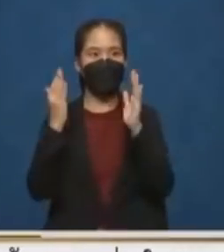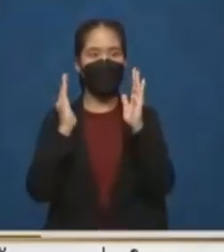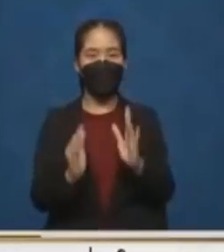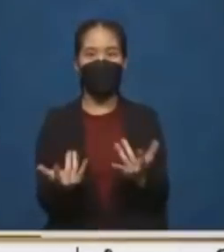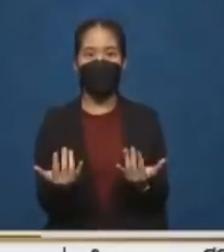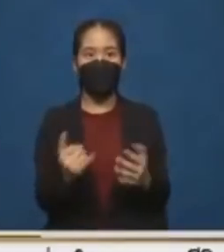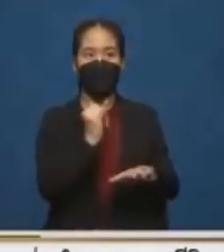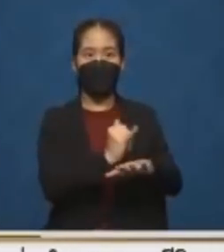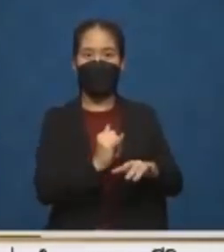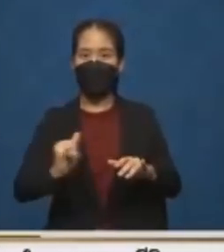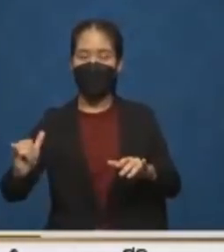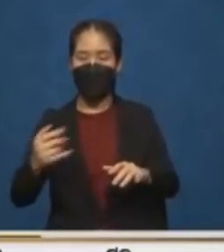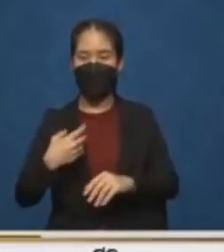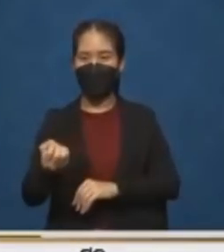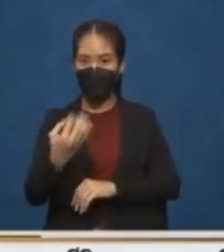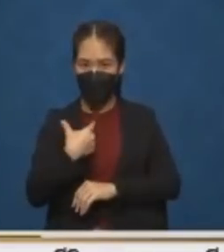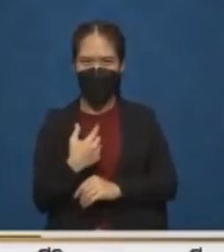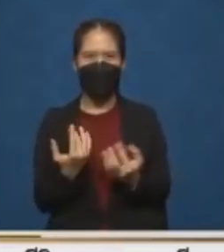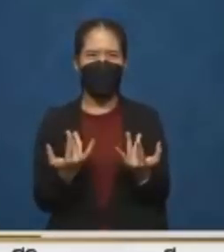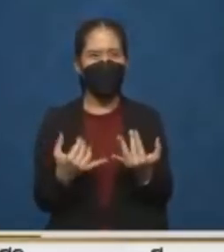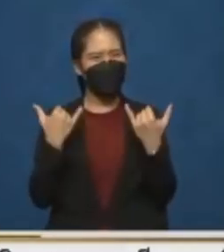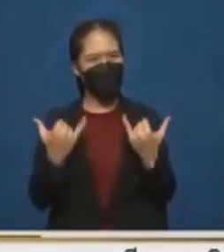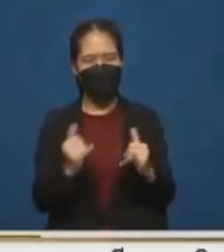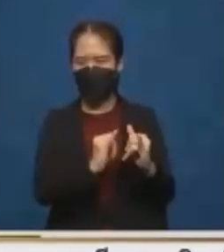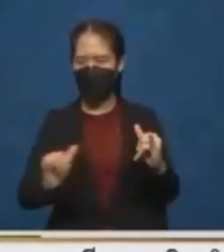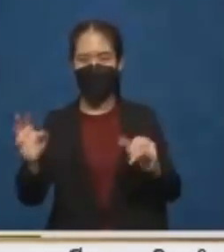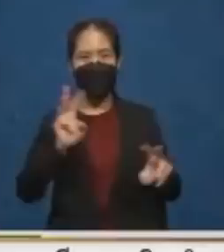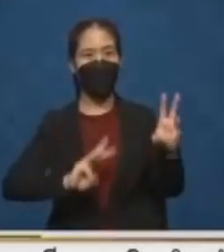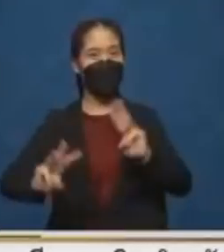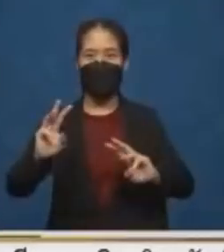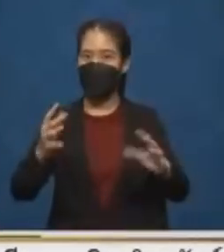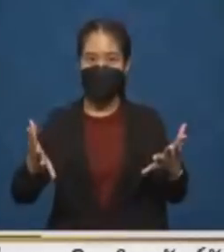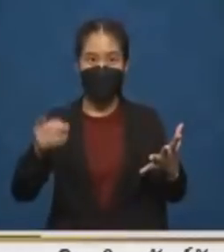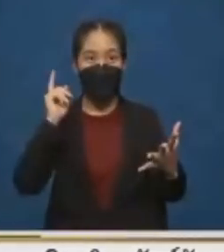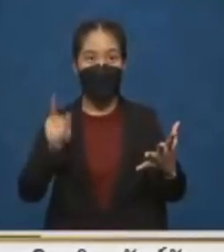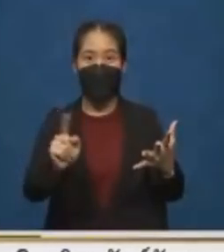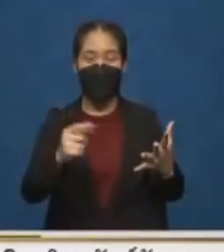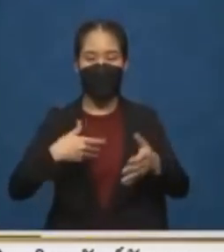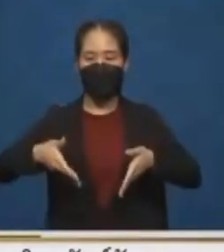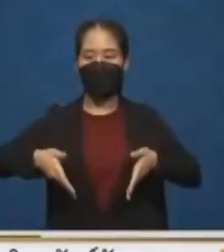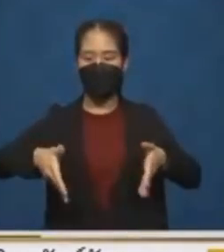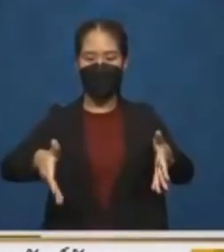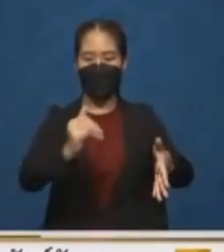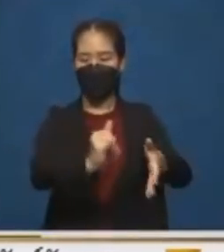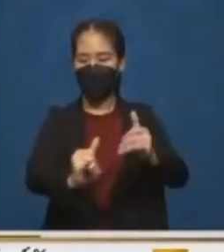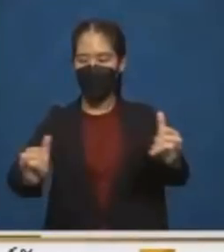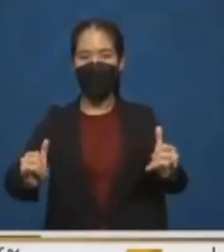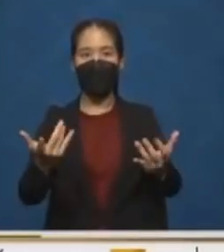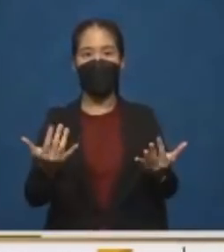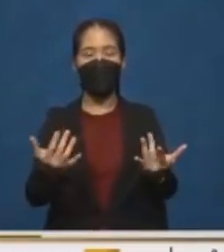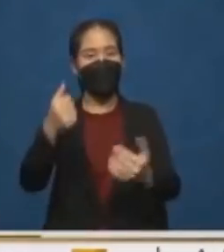บอกให้รอก่อนแจ้งวากระนานี้ยไมมเตียงต้องนอนรอข้างถนนนอนรอเตีงเจดวัน